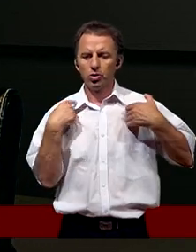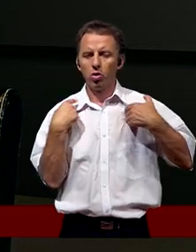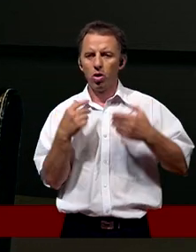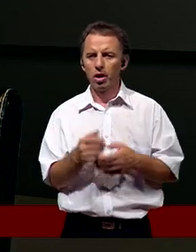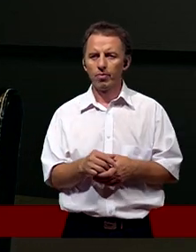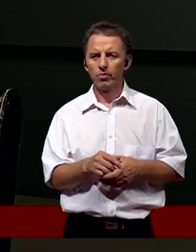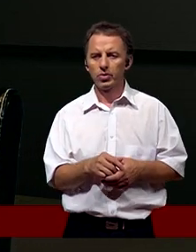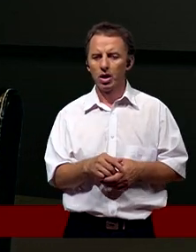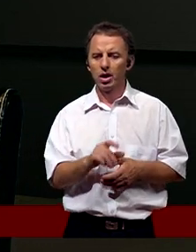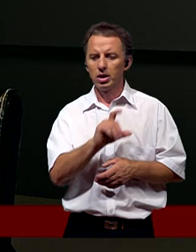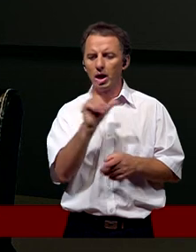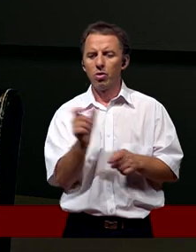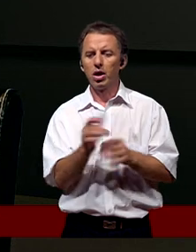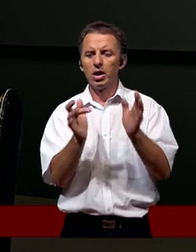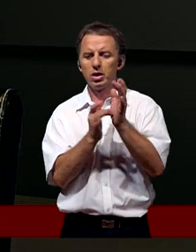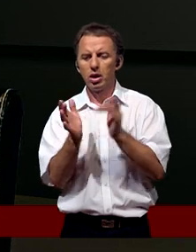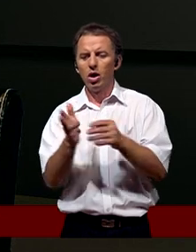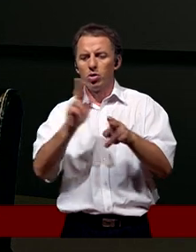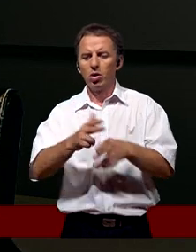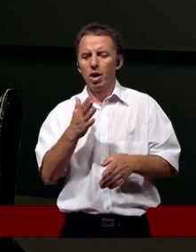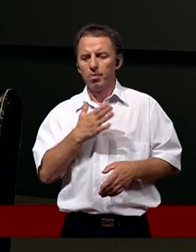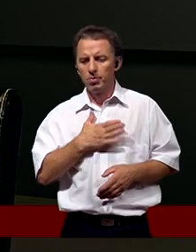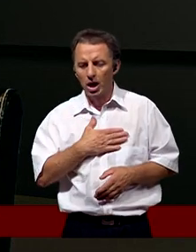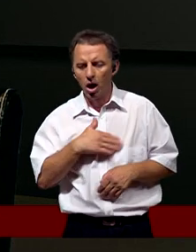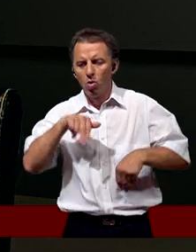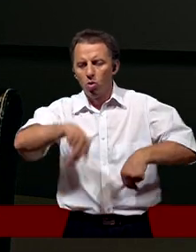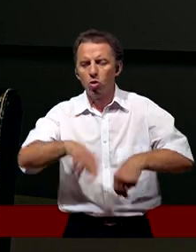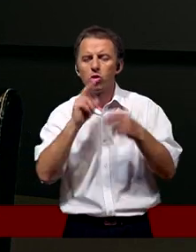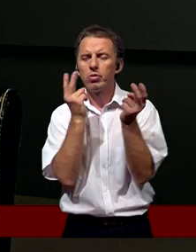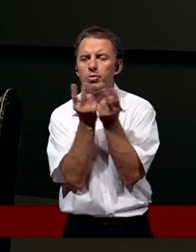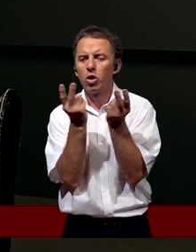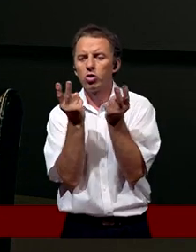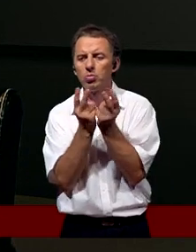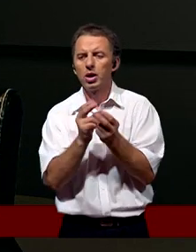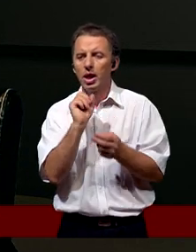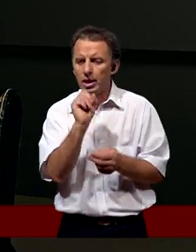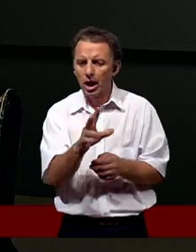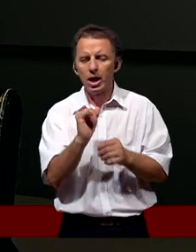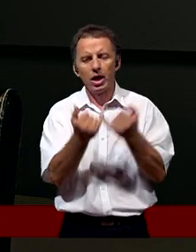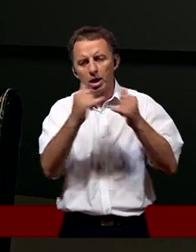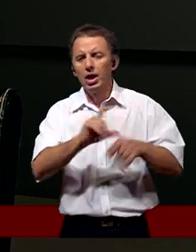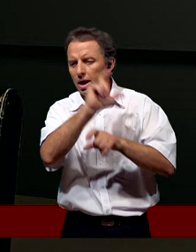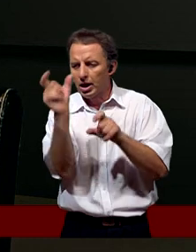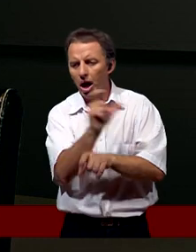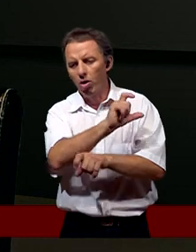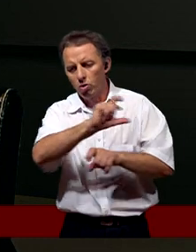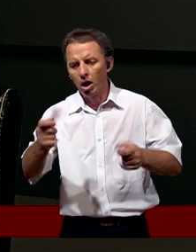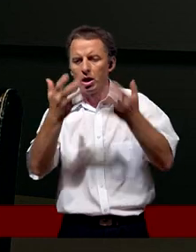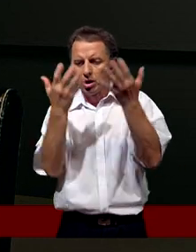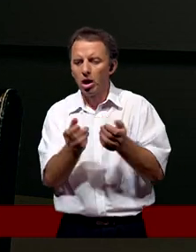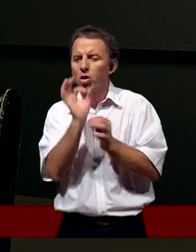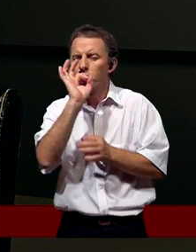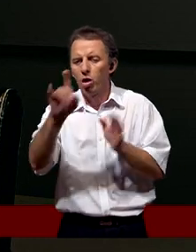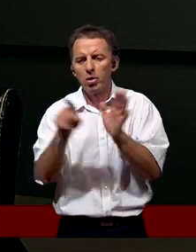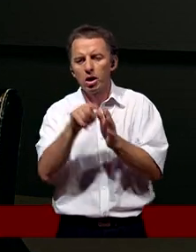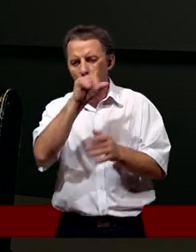odrzuciła go, tak, to widzimy cały czas Jezusa, który miał właśnie takie usposobienie, a nie inne, prawda? Cały czas chciał dobra